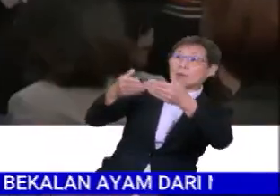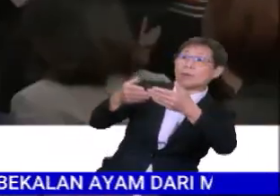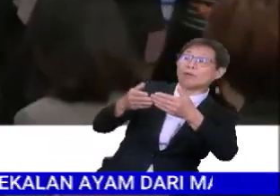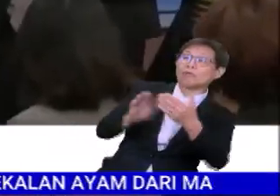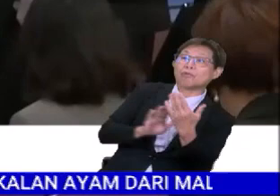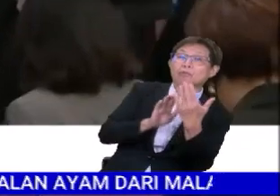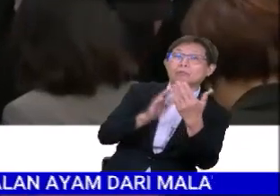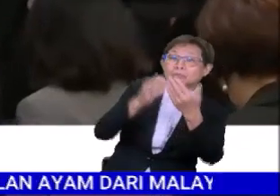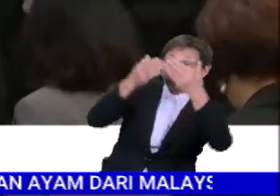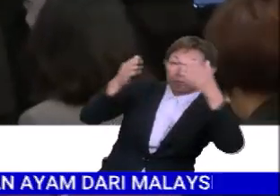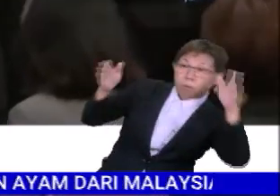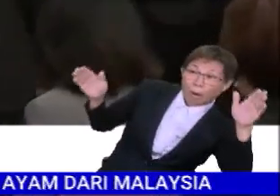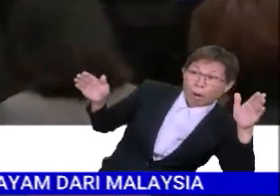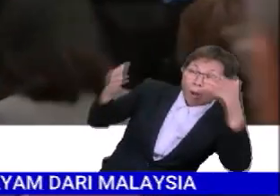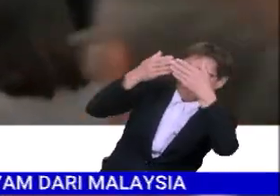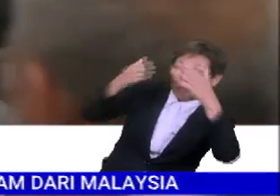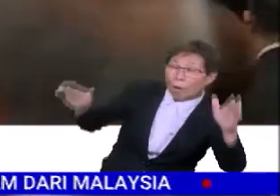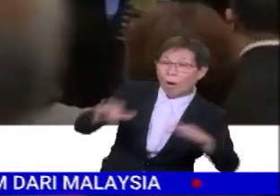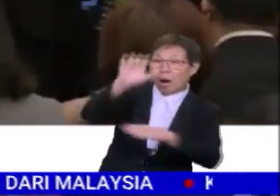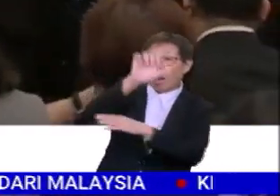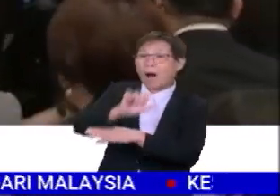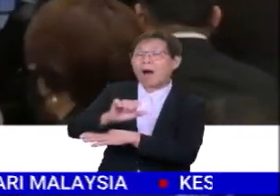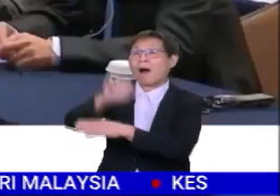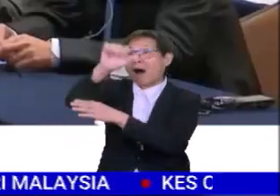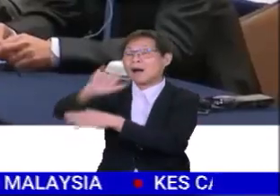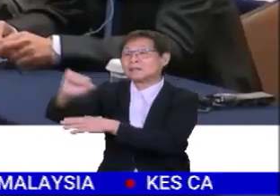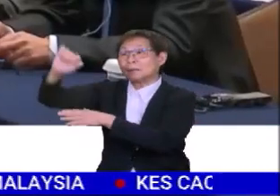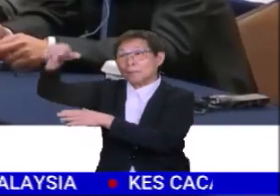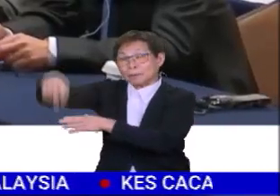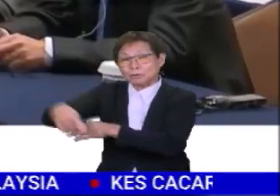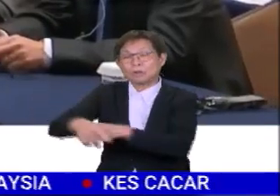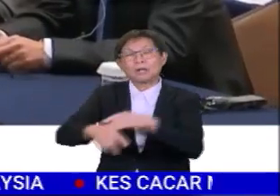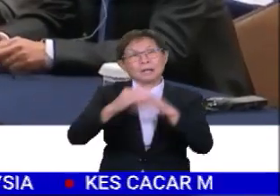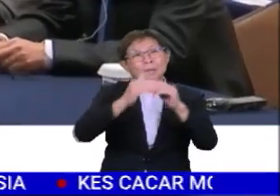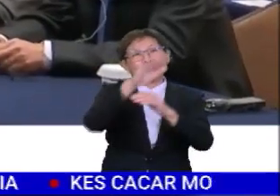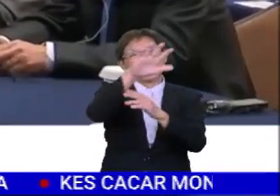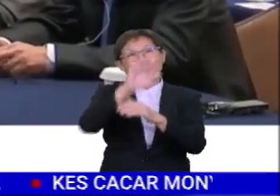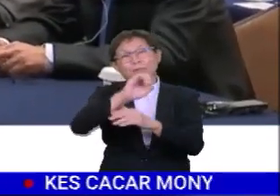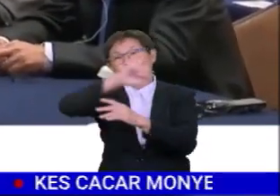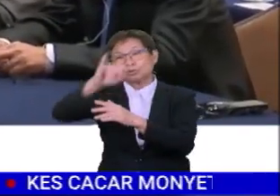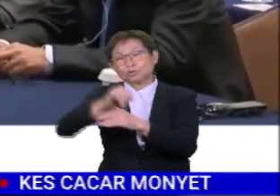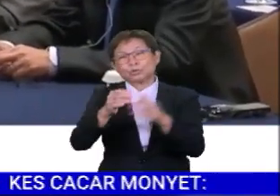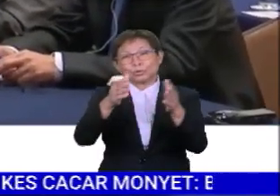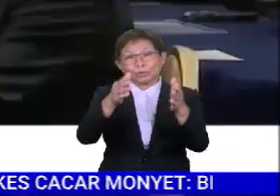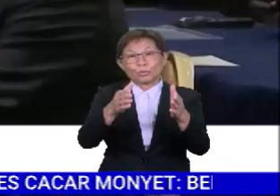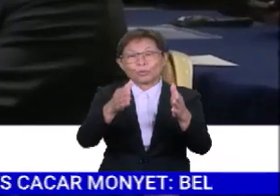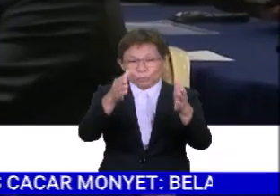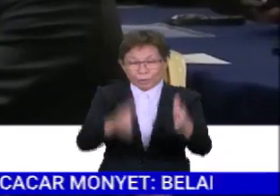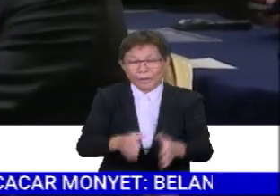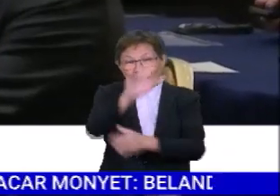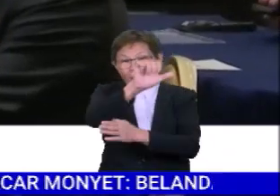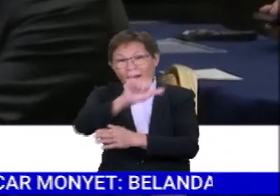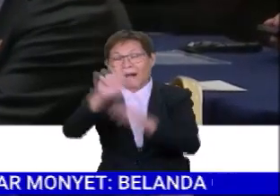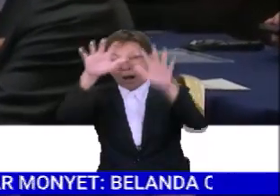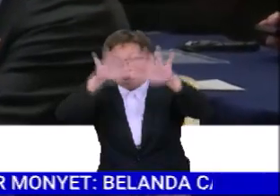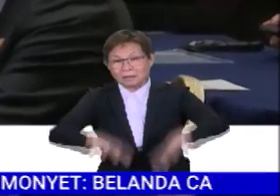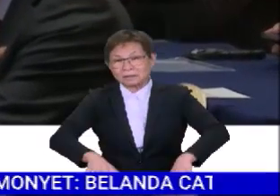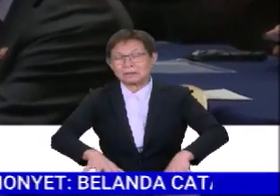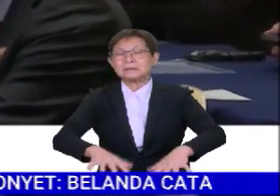kesan perubahan iklim Asia Pasifik, lebih 57 juta penduduk Asia Tenggara mendapat akibatnya pada tahun